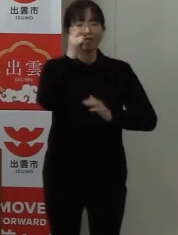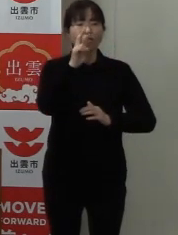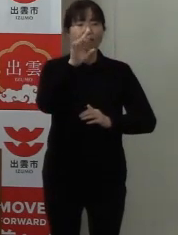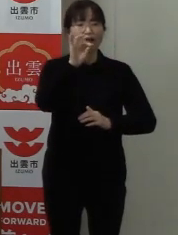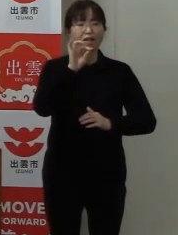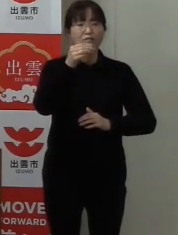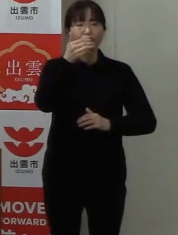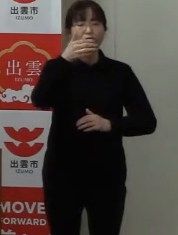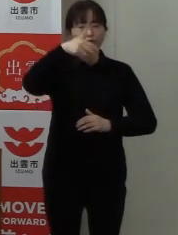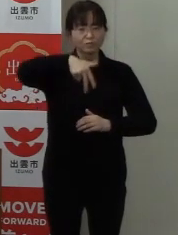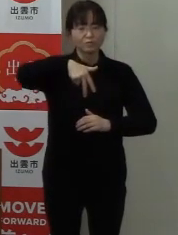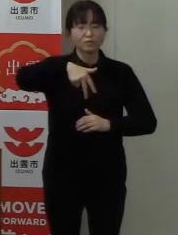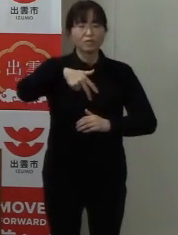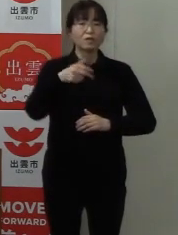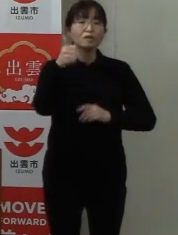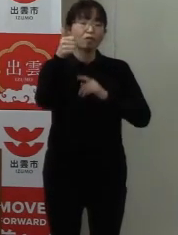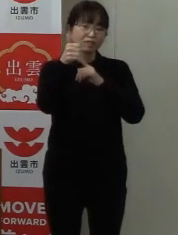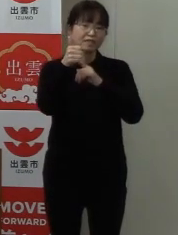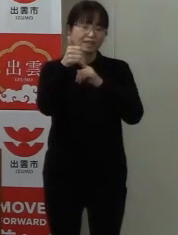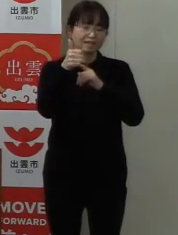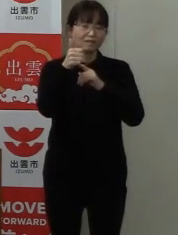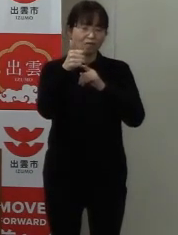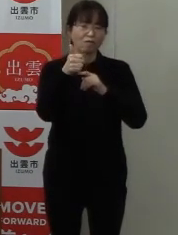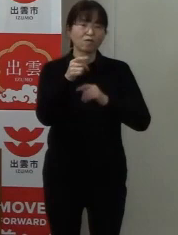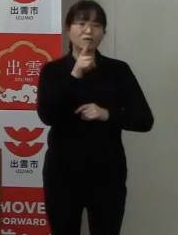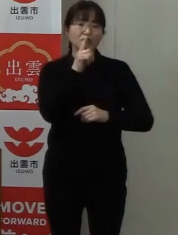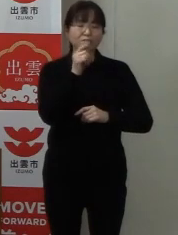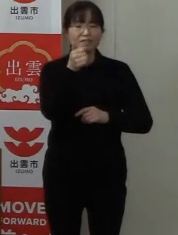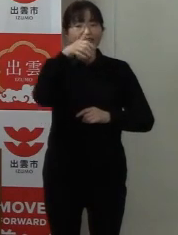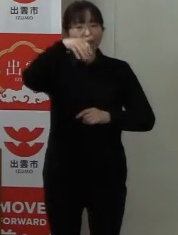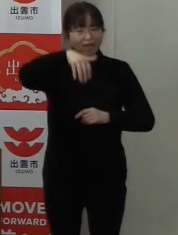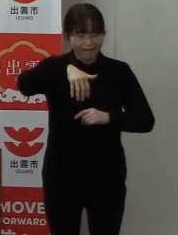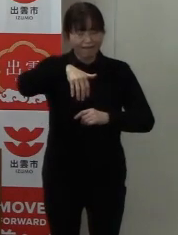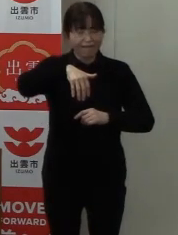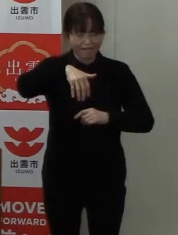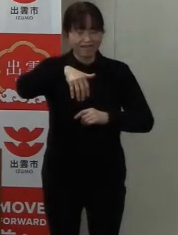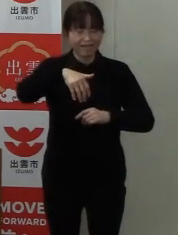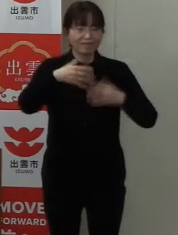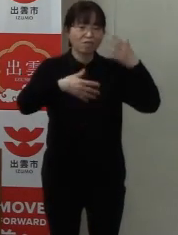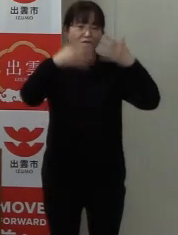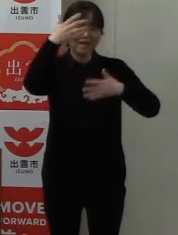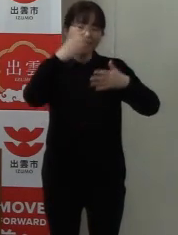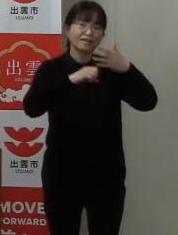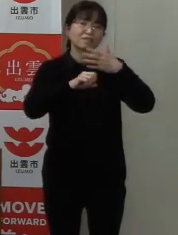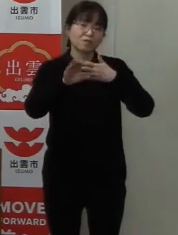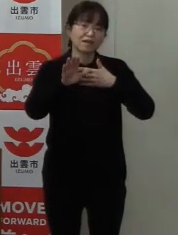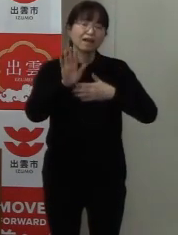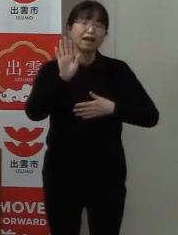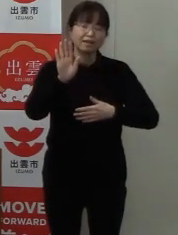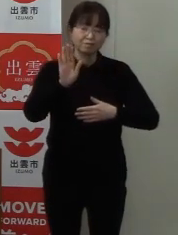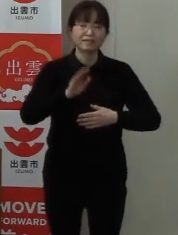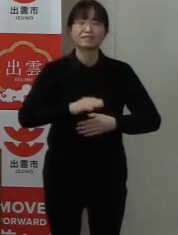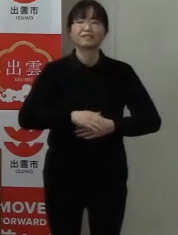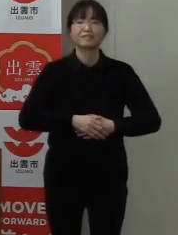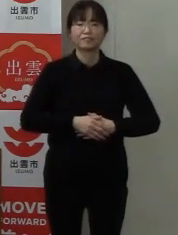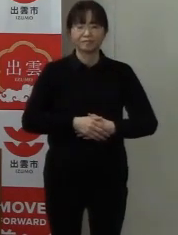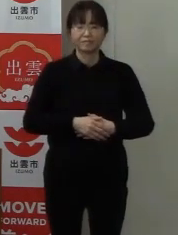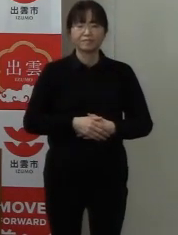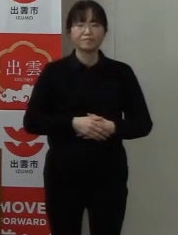で、声優の方の吹き替えがですね、志村けんさんとかトータス松本さんとかというこの、